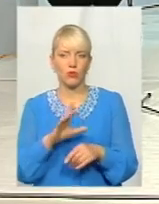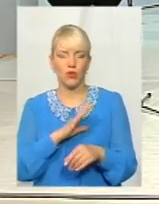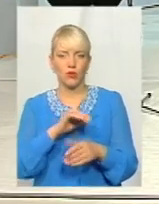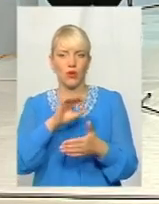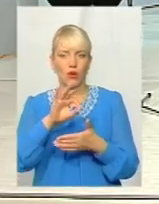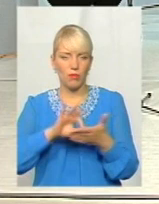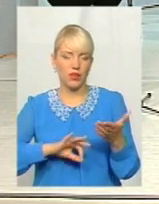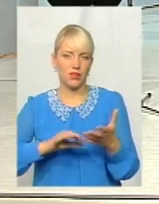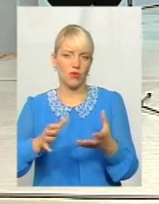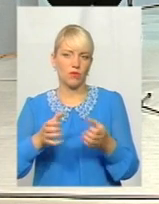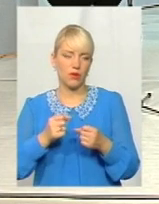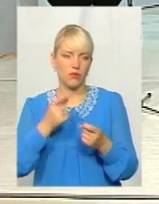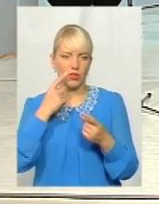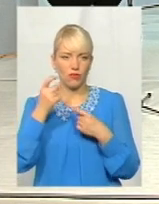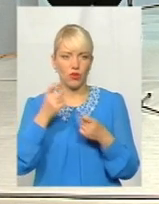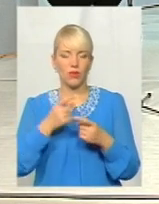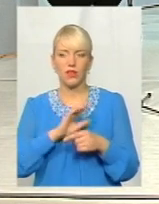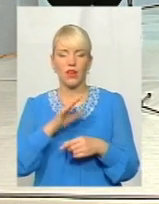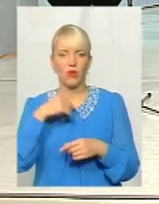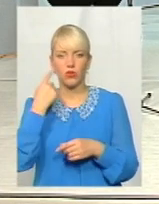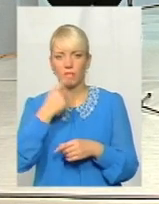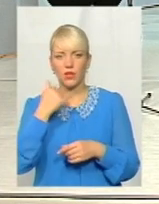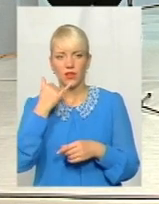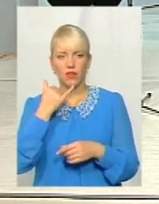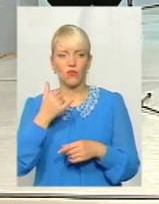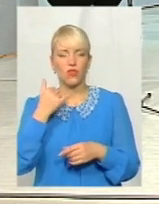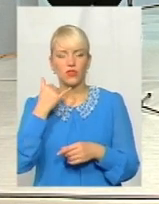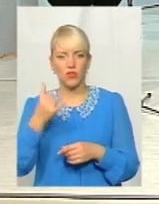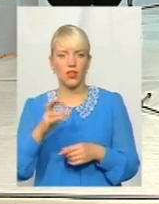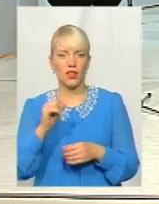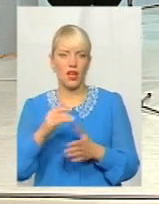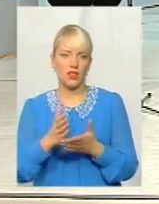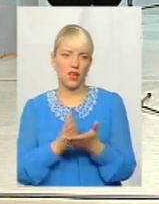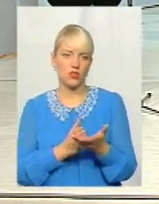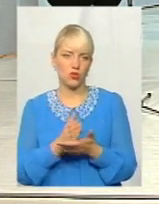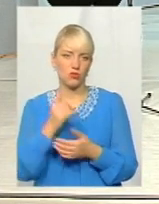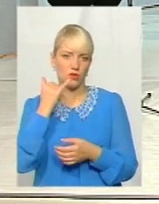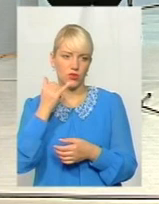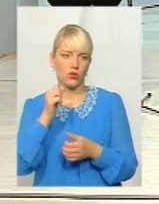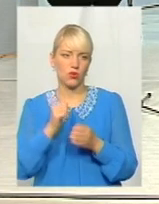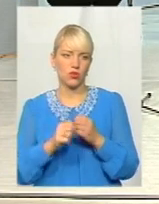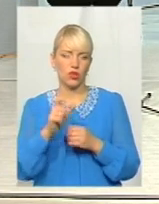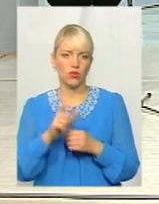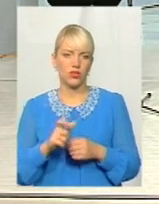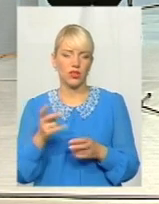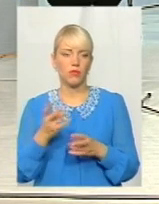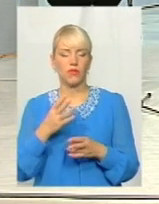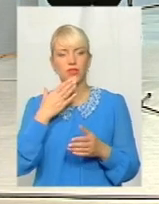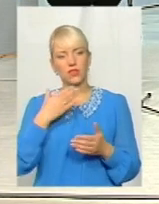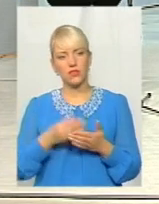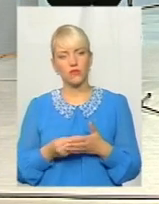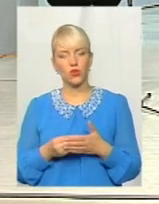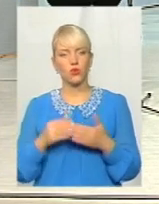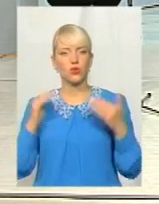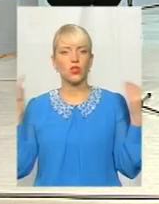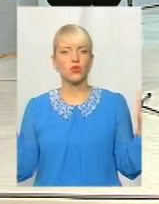оперативно отримувати так, інформацію. Щоб не на особисті телефони дзвонили, а щоб на службовий. Ну так, кожна людина має мати ще якусь свою зону